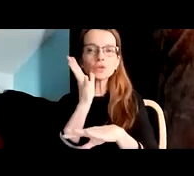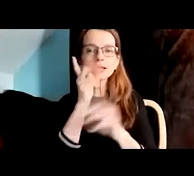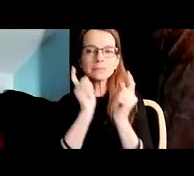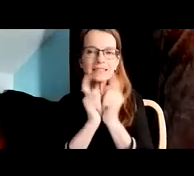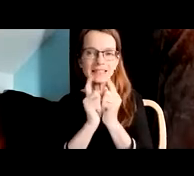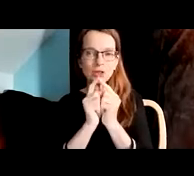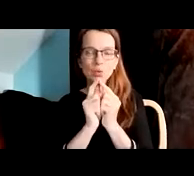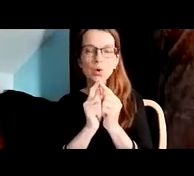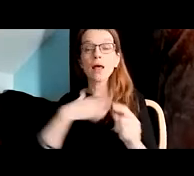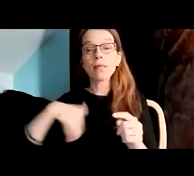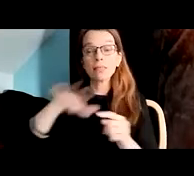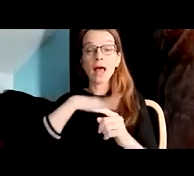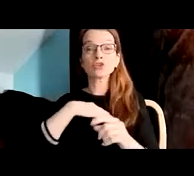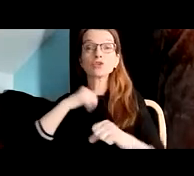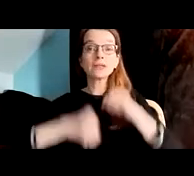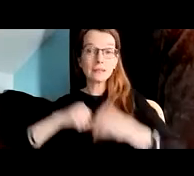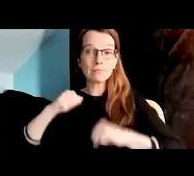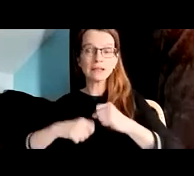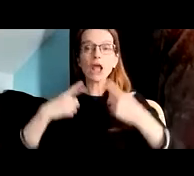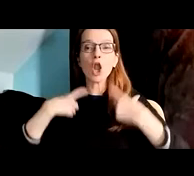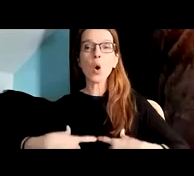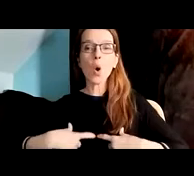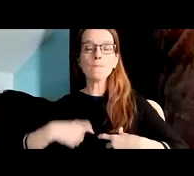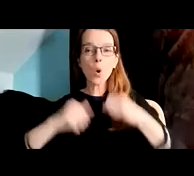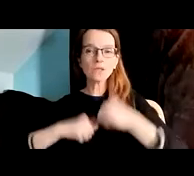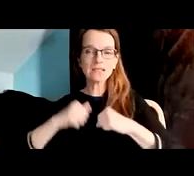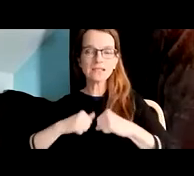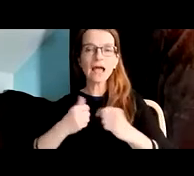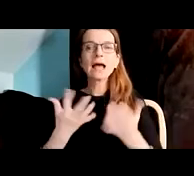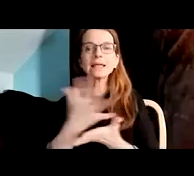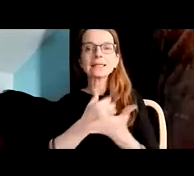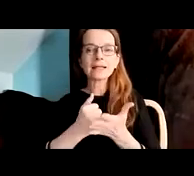Naše gibanje, lokomocija, uporaba ter izraba